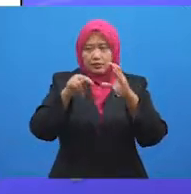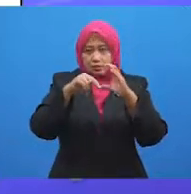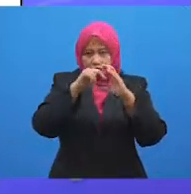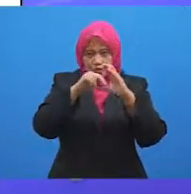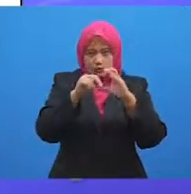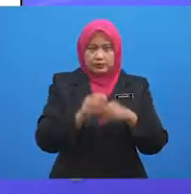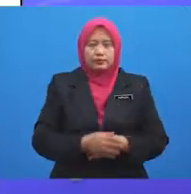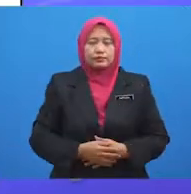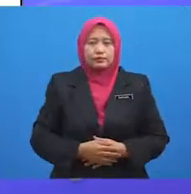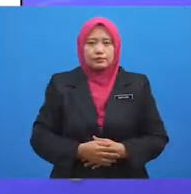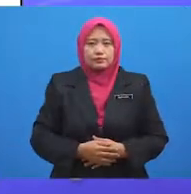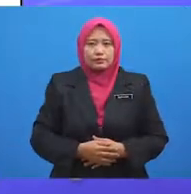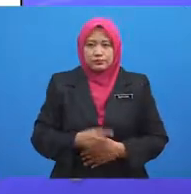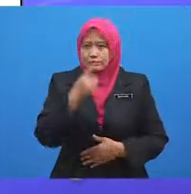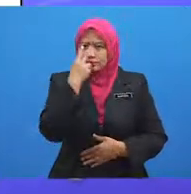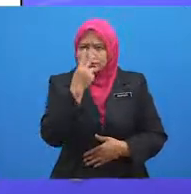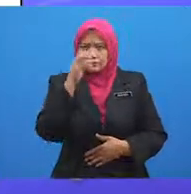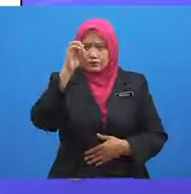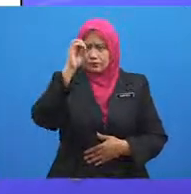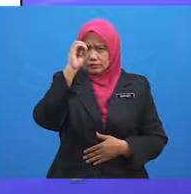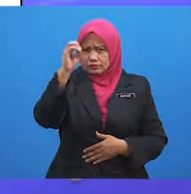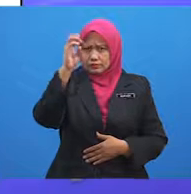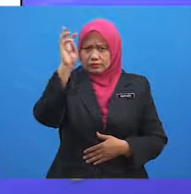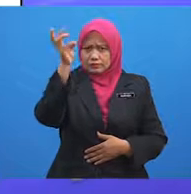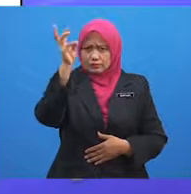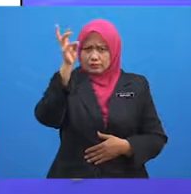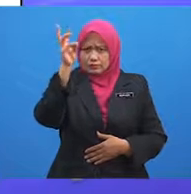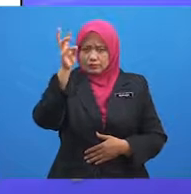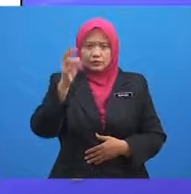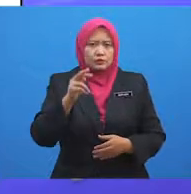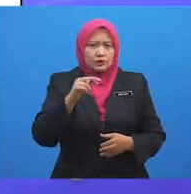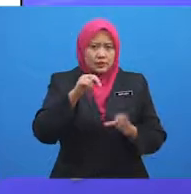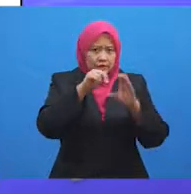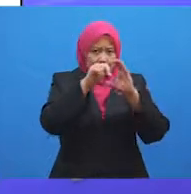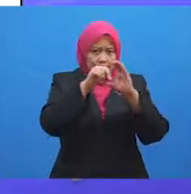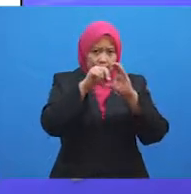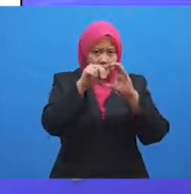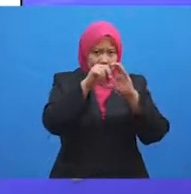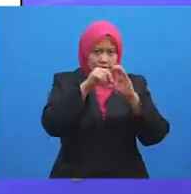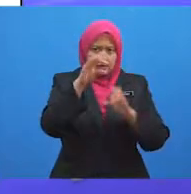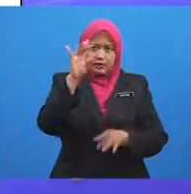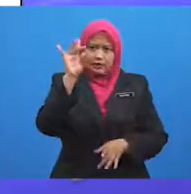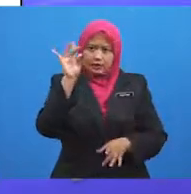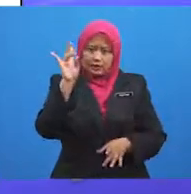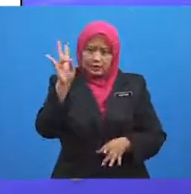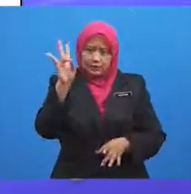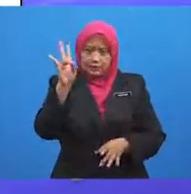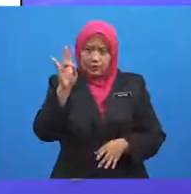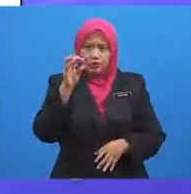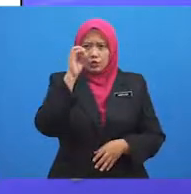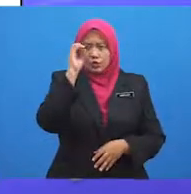bilangan neutron oksigen 17 ialah 9 dan bilangan